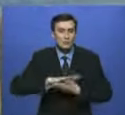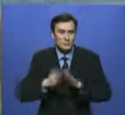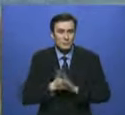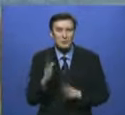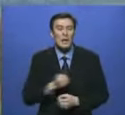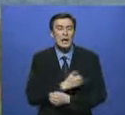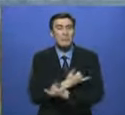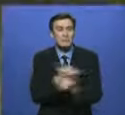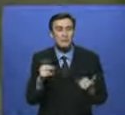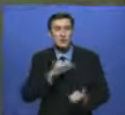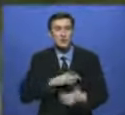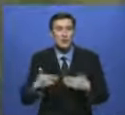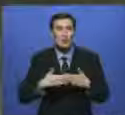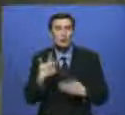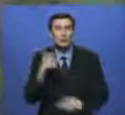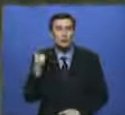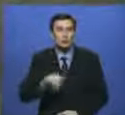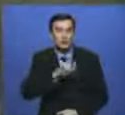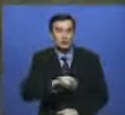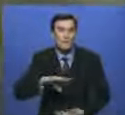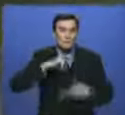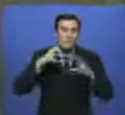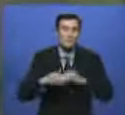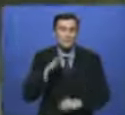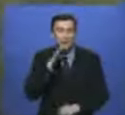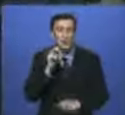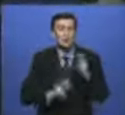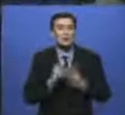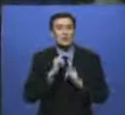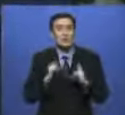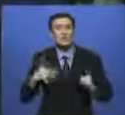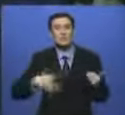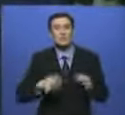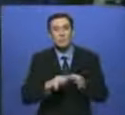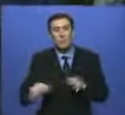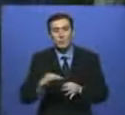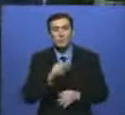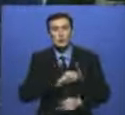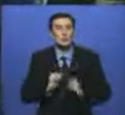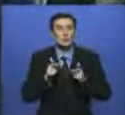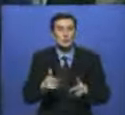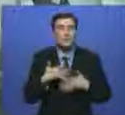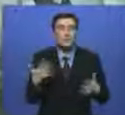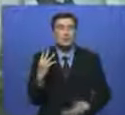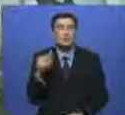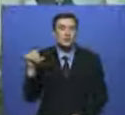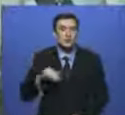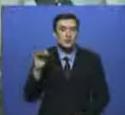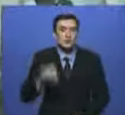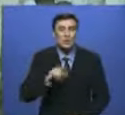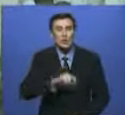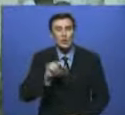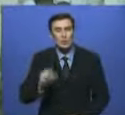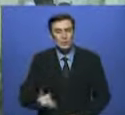обеспечены работой около 3000 человек. А всего за годы индустриализации в Жамбылской области трудоустроились более 4500